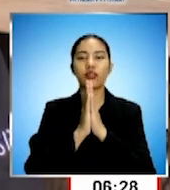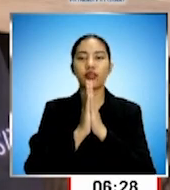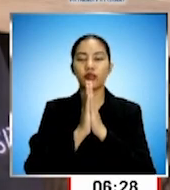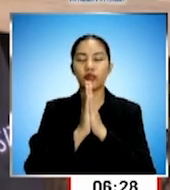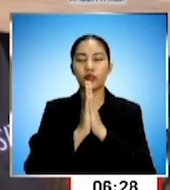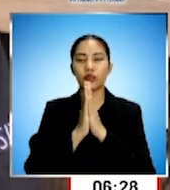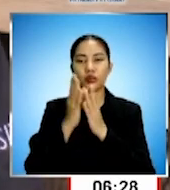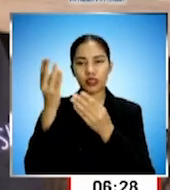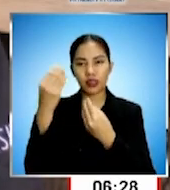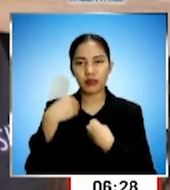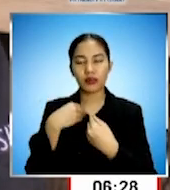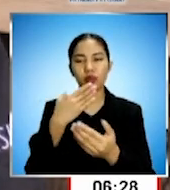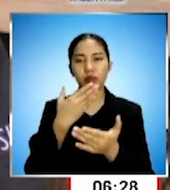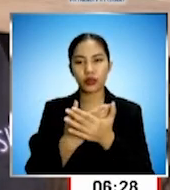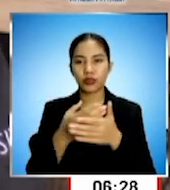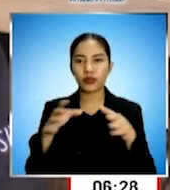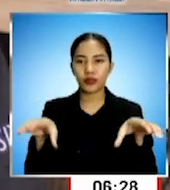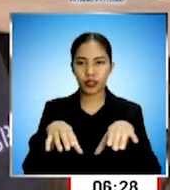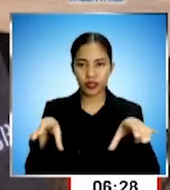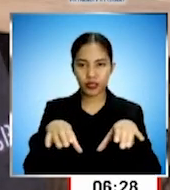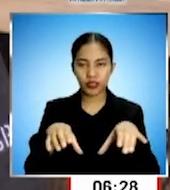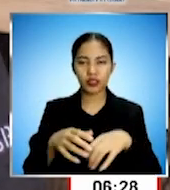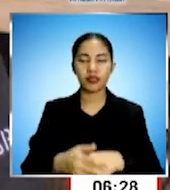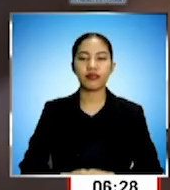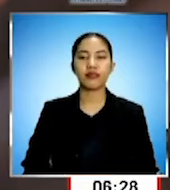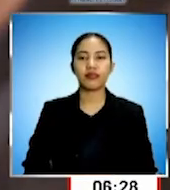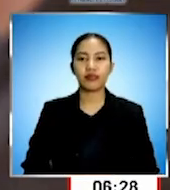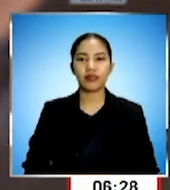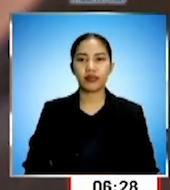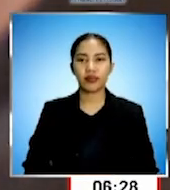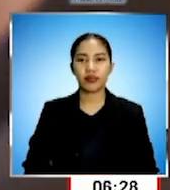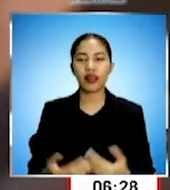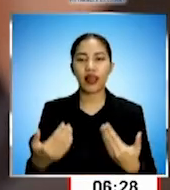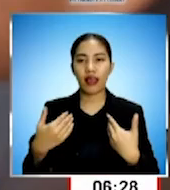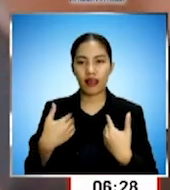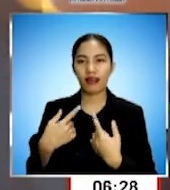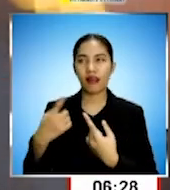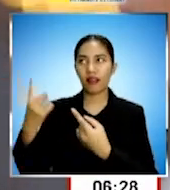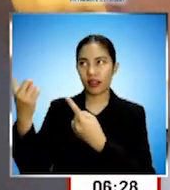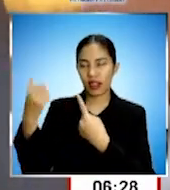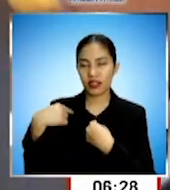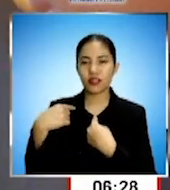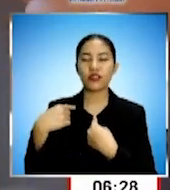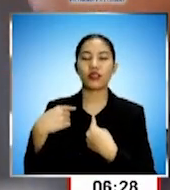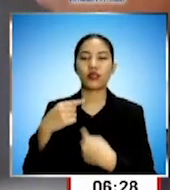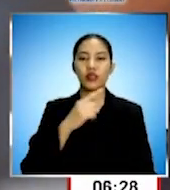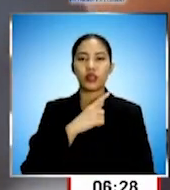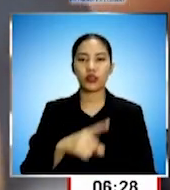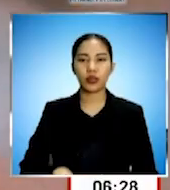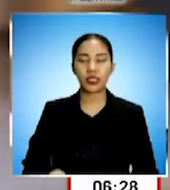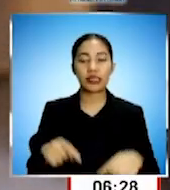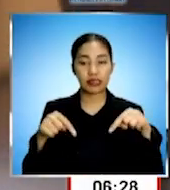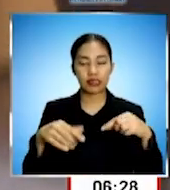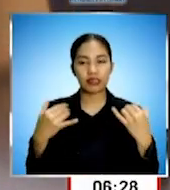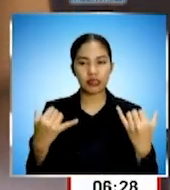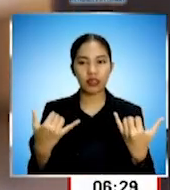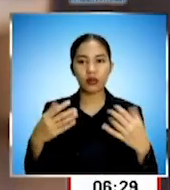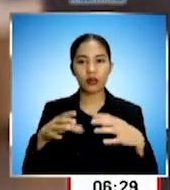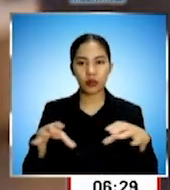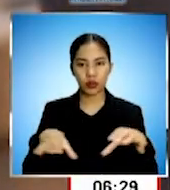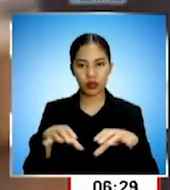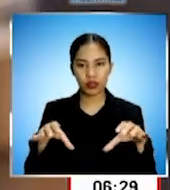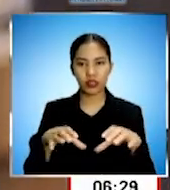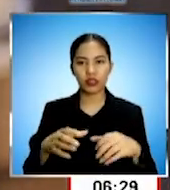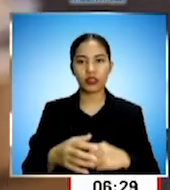trabaho. Ngayon nga po, sinagot na ni Lord, eto na yung trabaho na deserve para sa